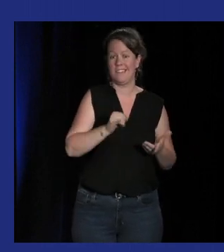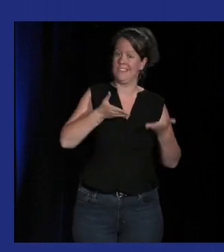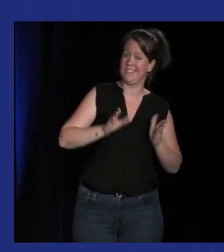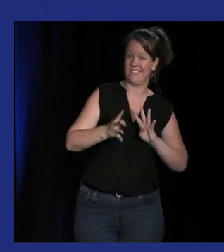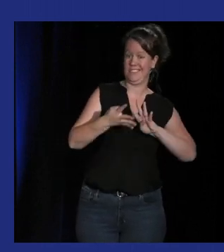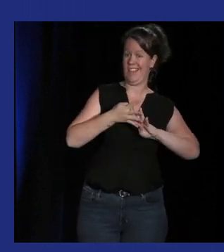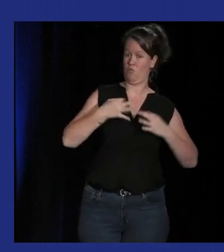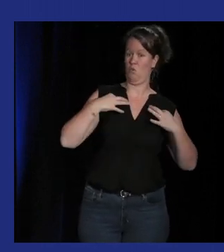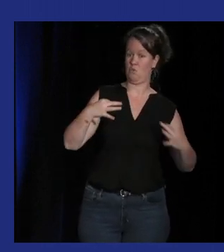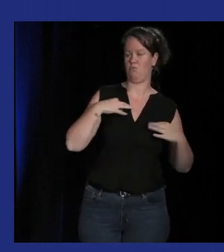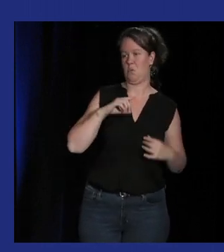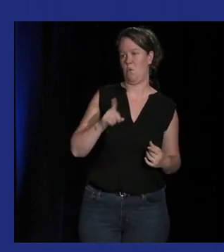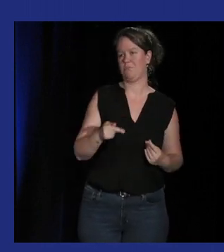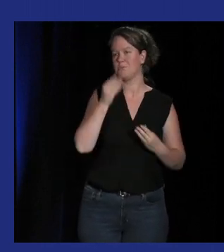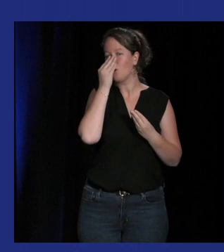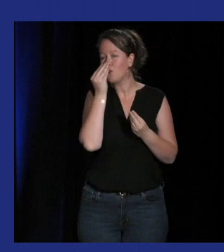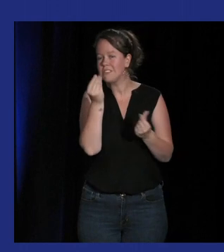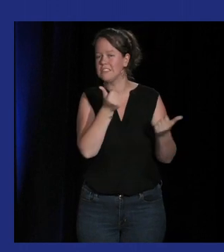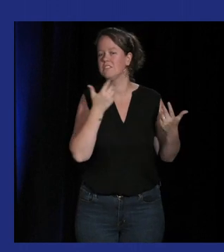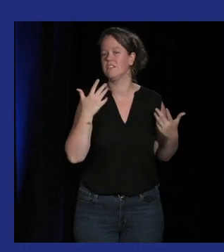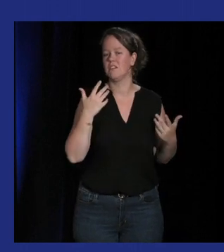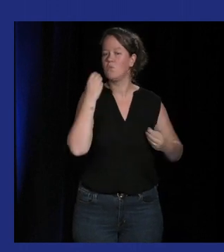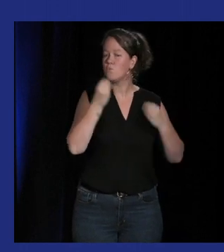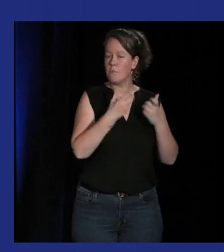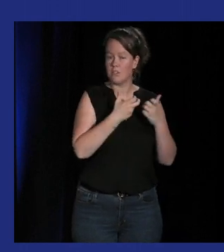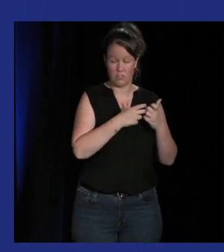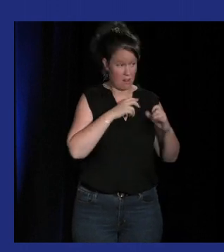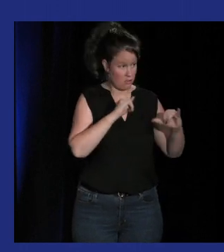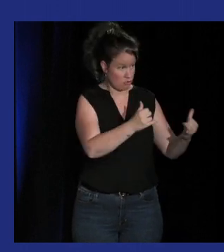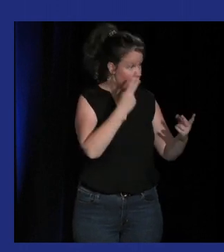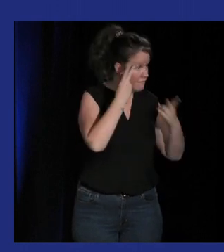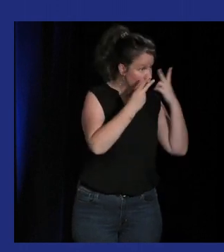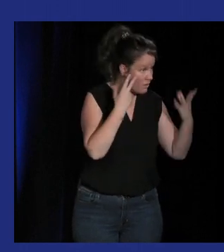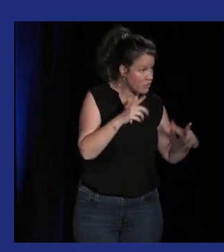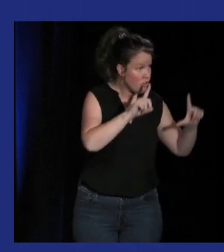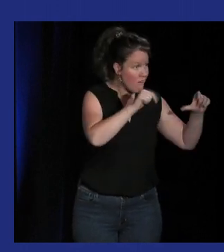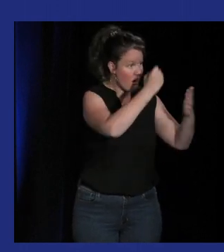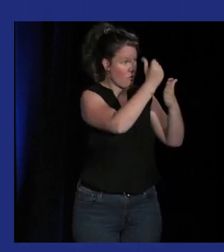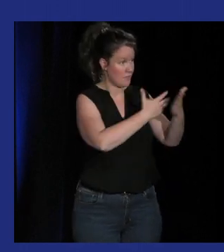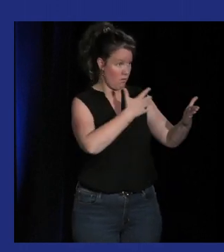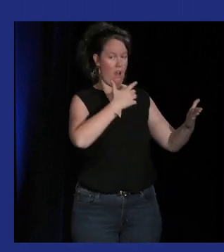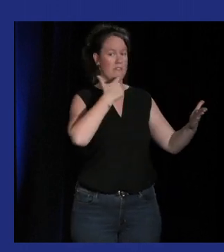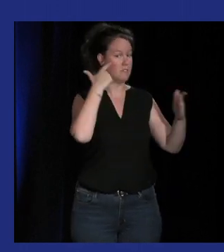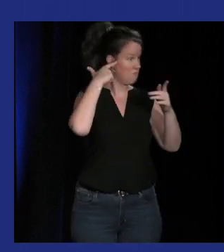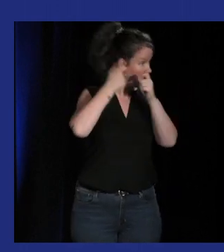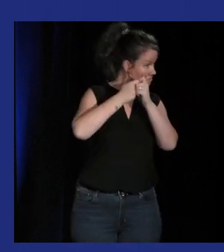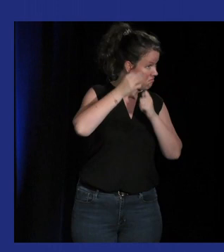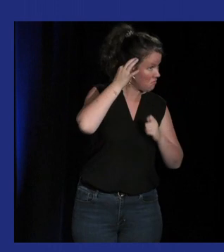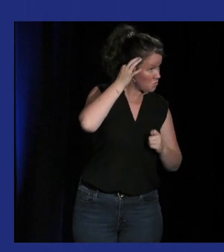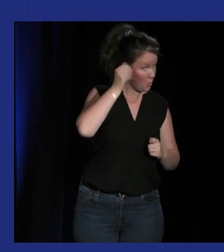s'il y a un effet visuel aussi ben là on va se baser sur ça pour le feedbacker sinon en voix